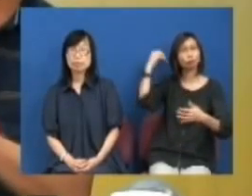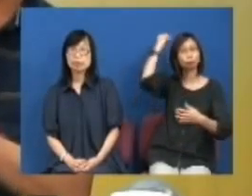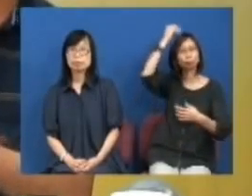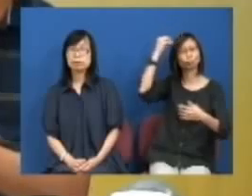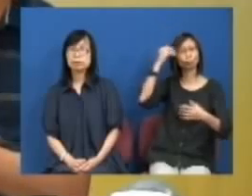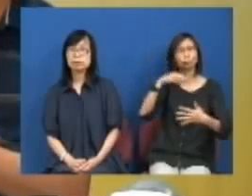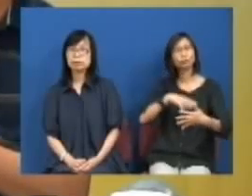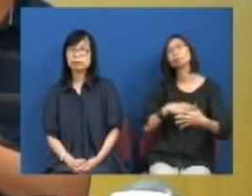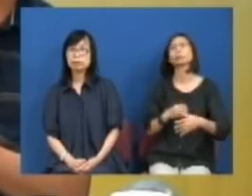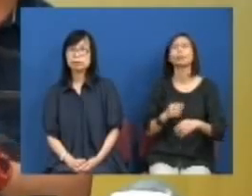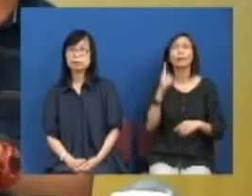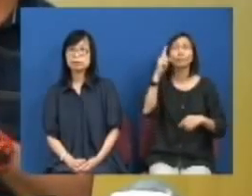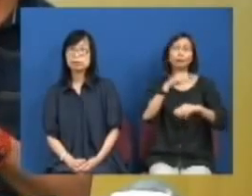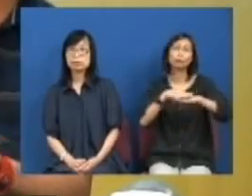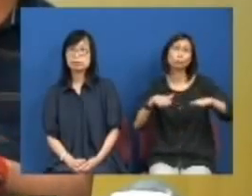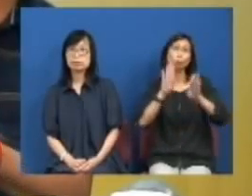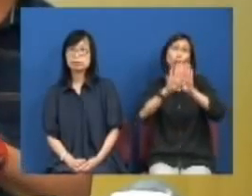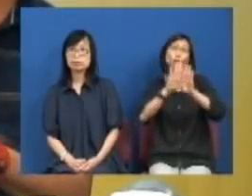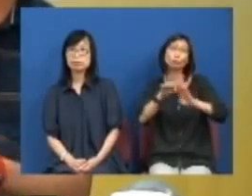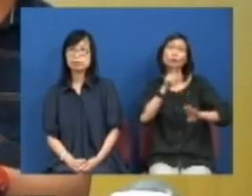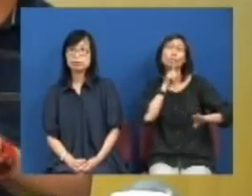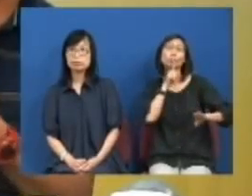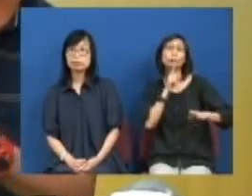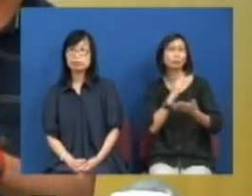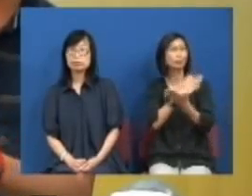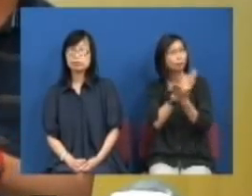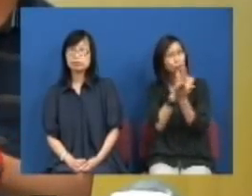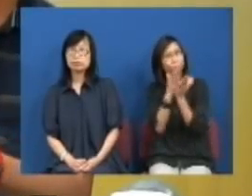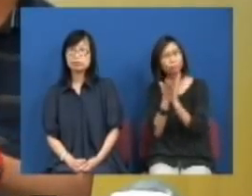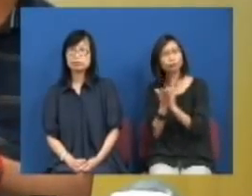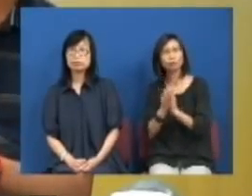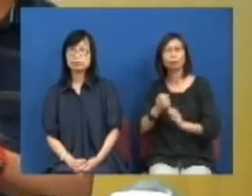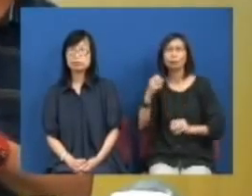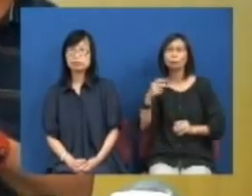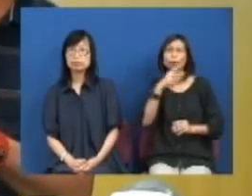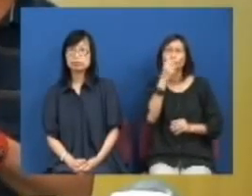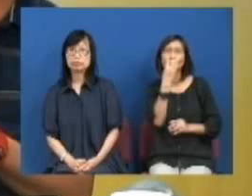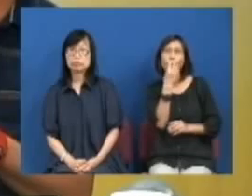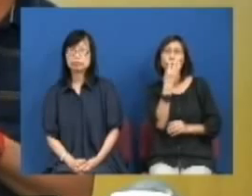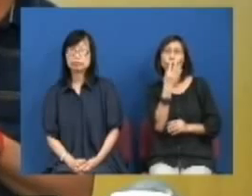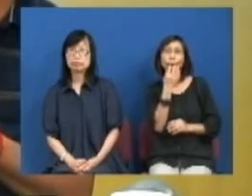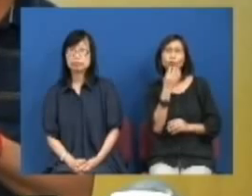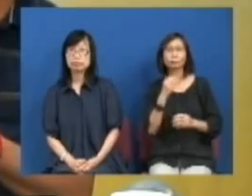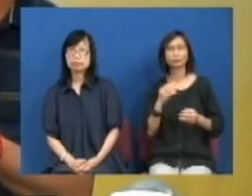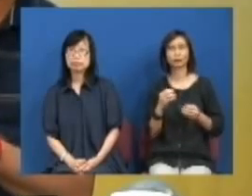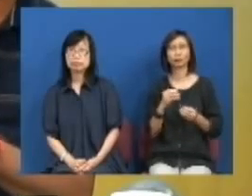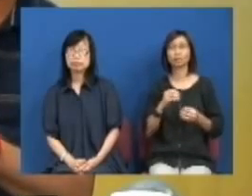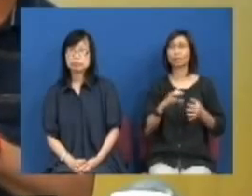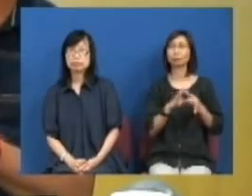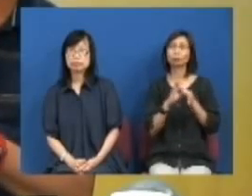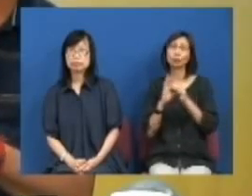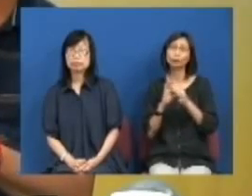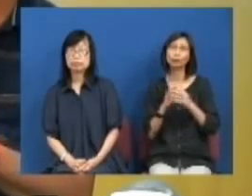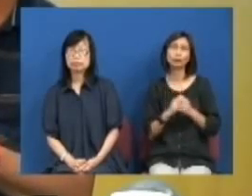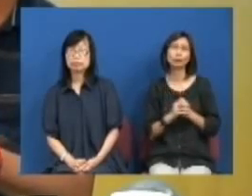啊、天安門母親啊等等依事件啊，又或者睇翻香港嘅情況， 即係警方對